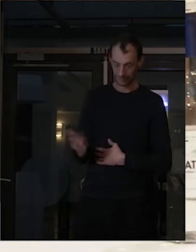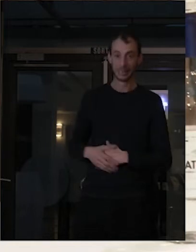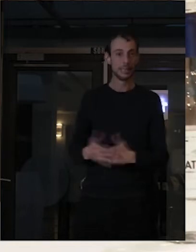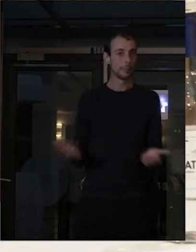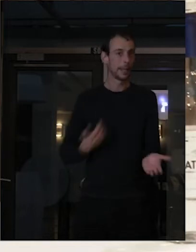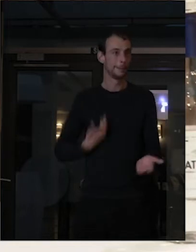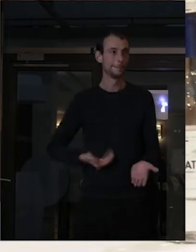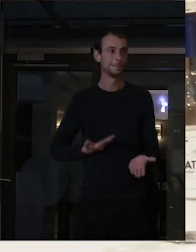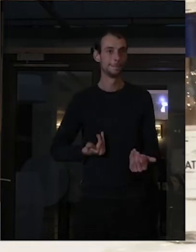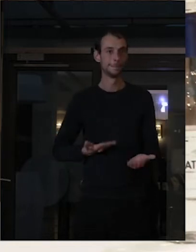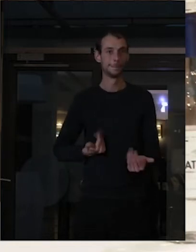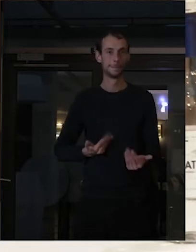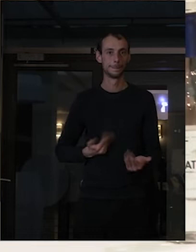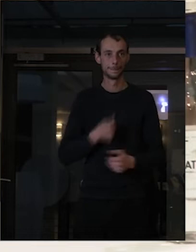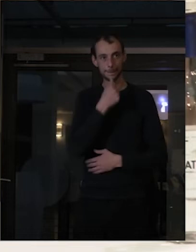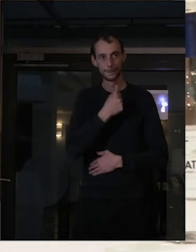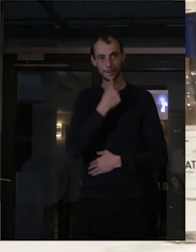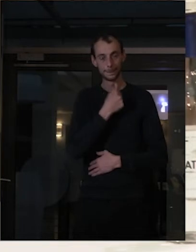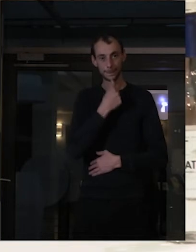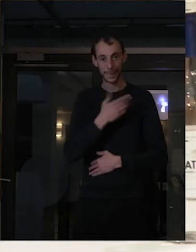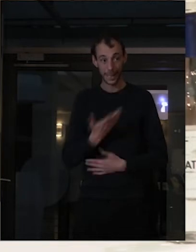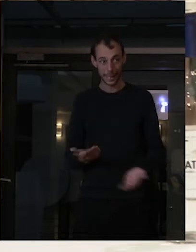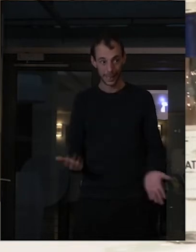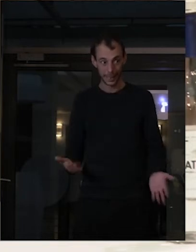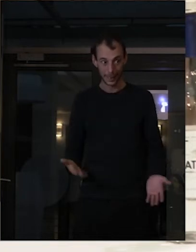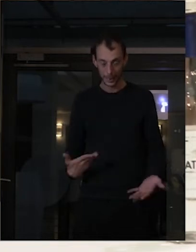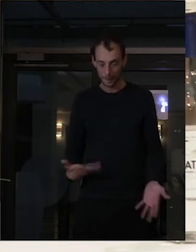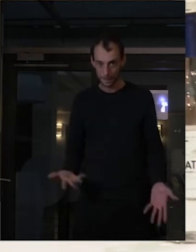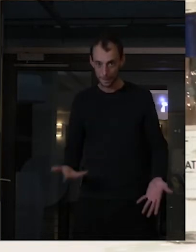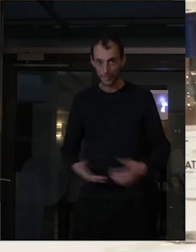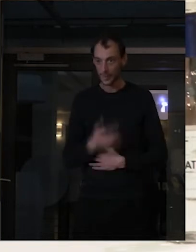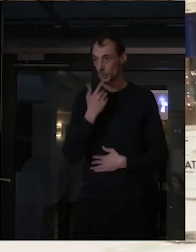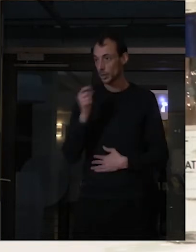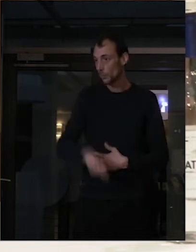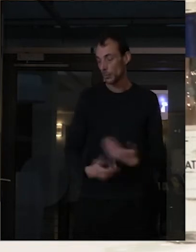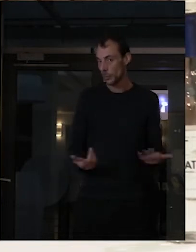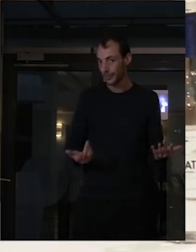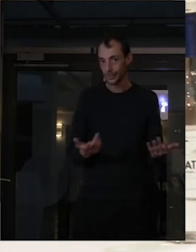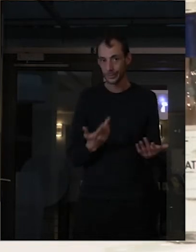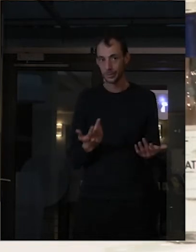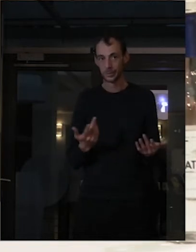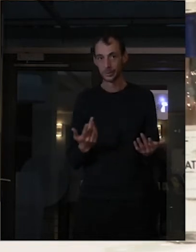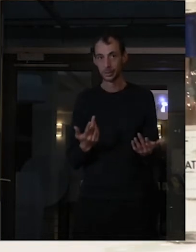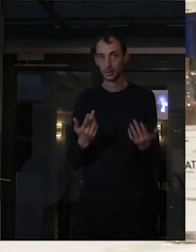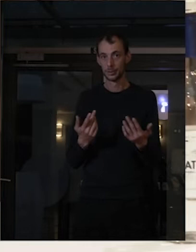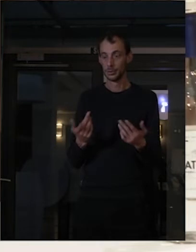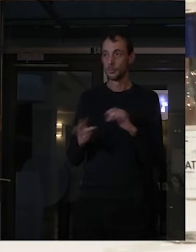attend. Allez, faut y aller. Donc oui, faut les faire venir obligatoirement